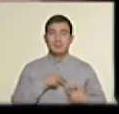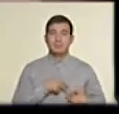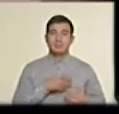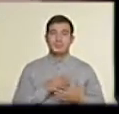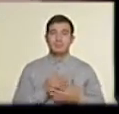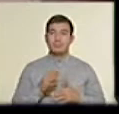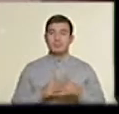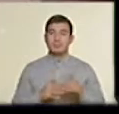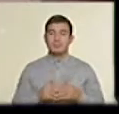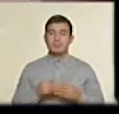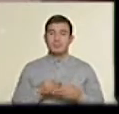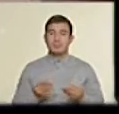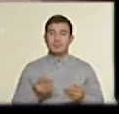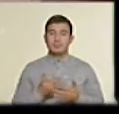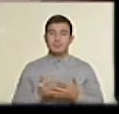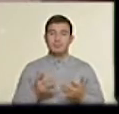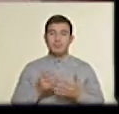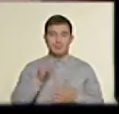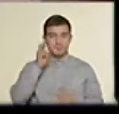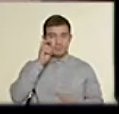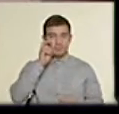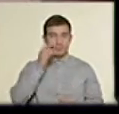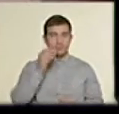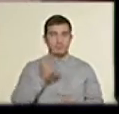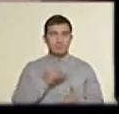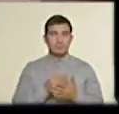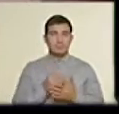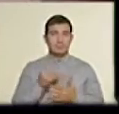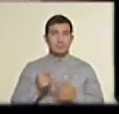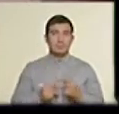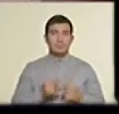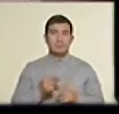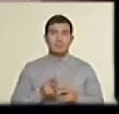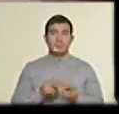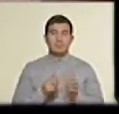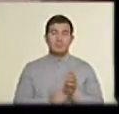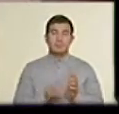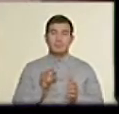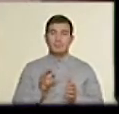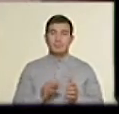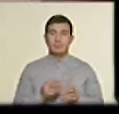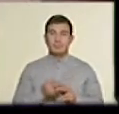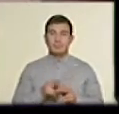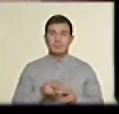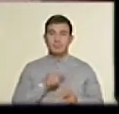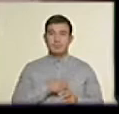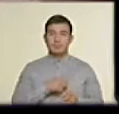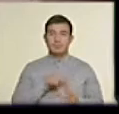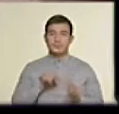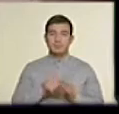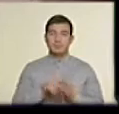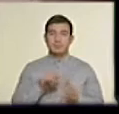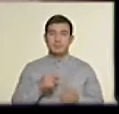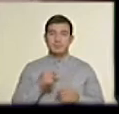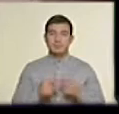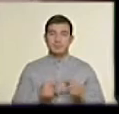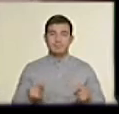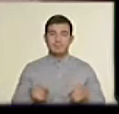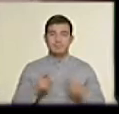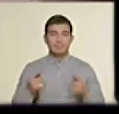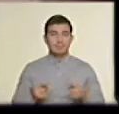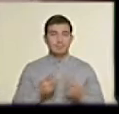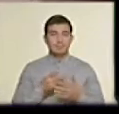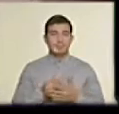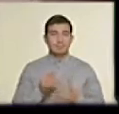ya'ni mamlakatimizda davlat byudjetining qariyb 60% ijtimoiy sohani rivojlantirishga yo'naltirilmoqda. U